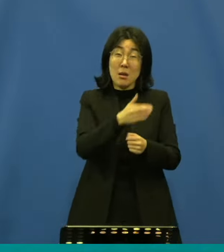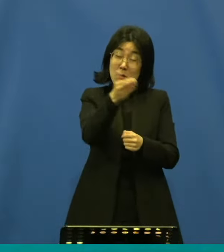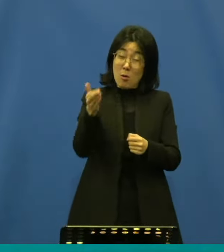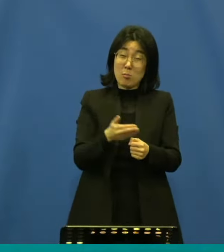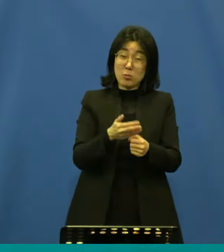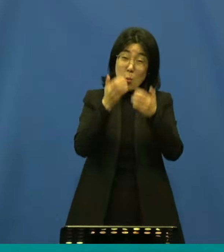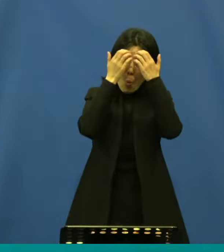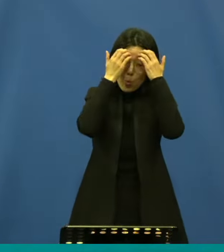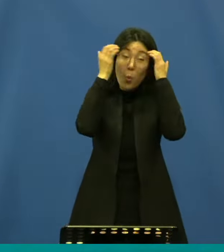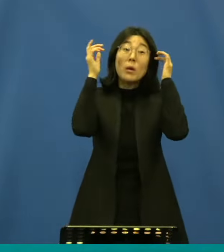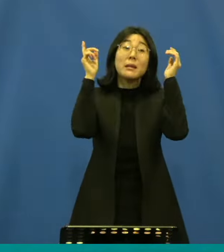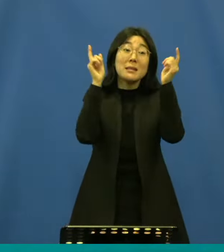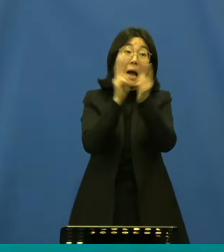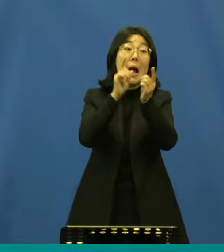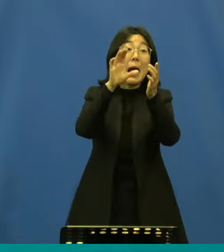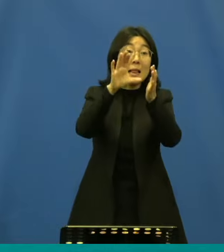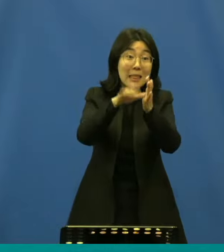심리적